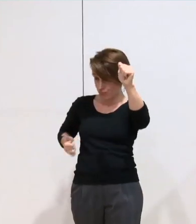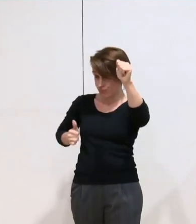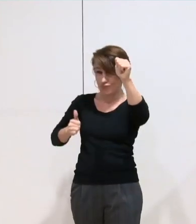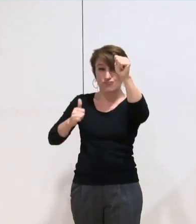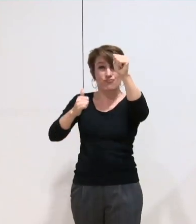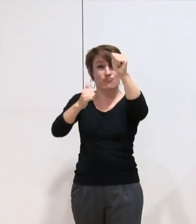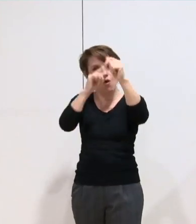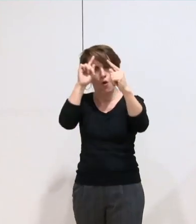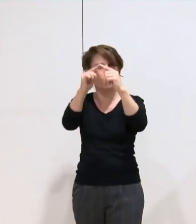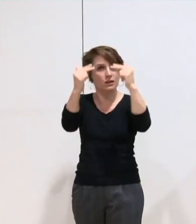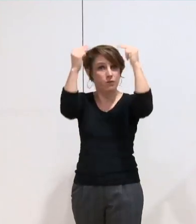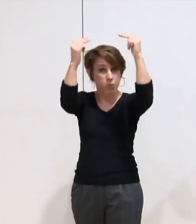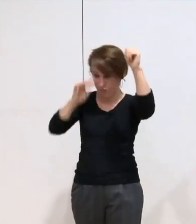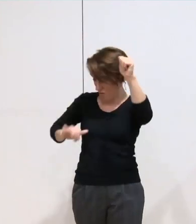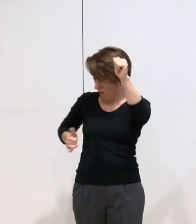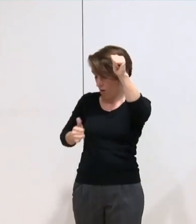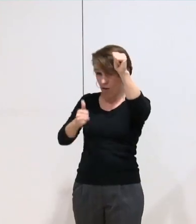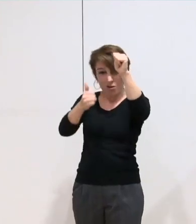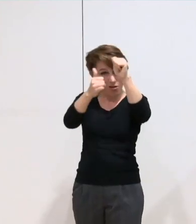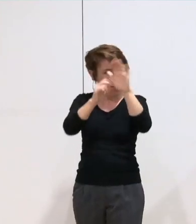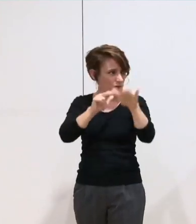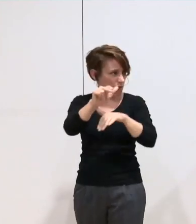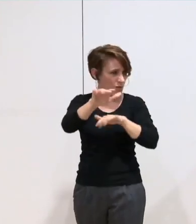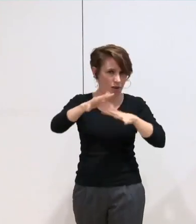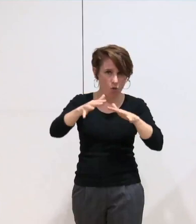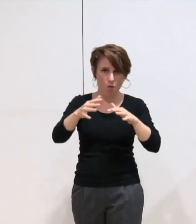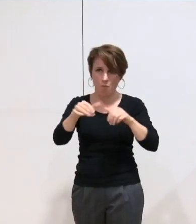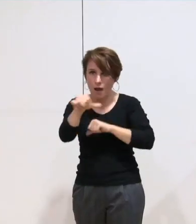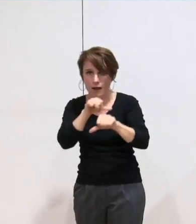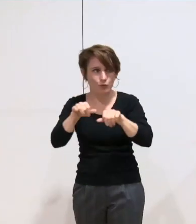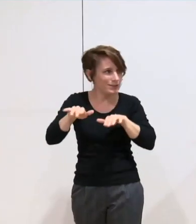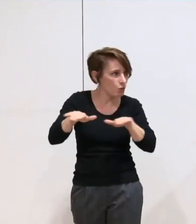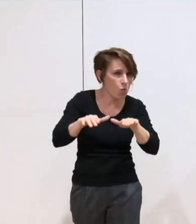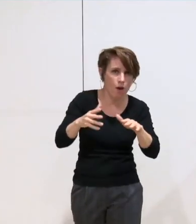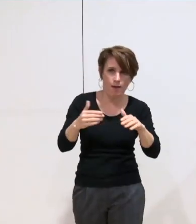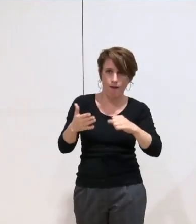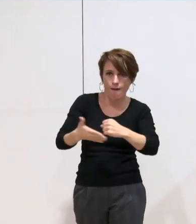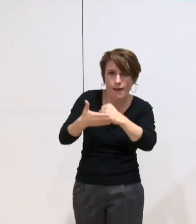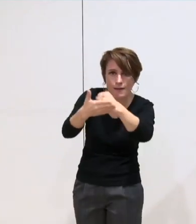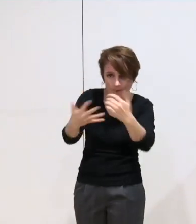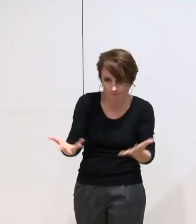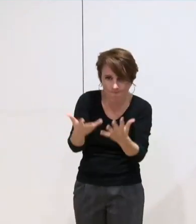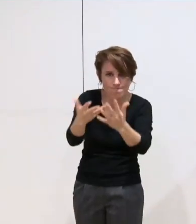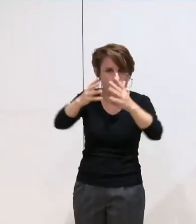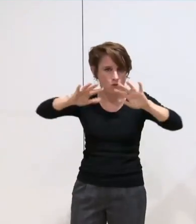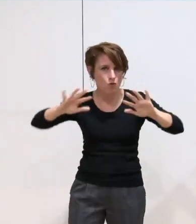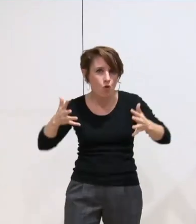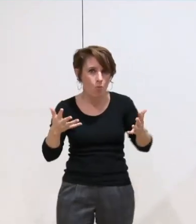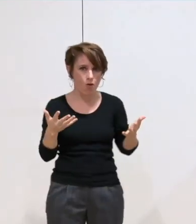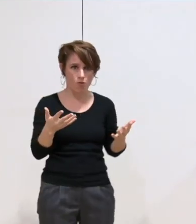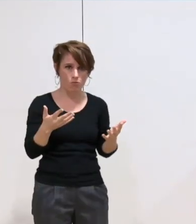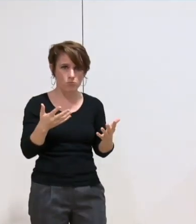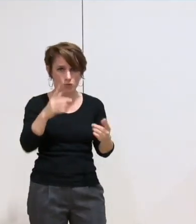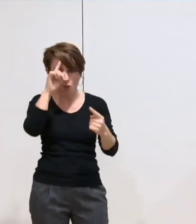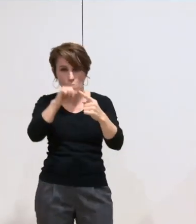l'objectif ambitieux, quels étaient les moyens mis en œuvre pour atteindre cette ambition